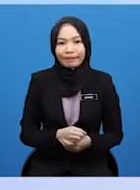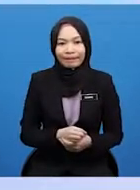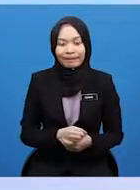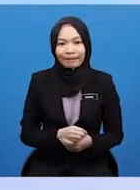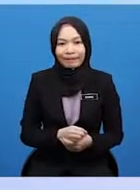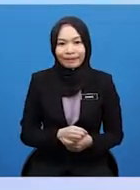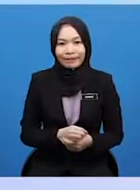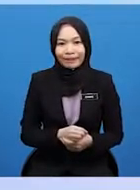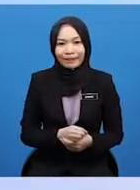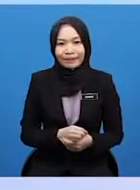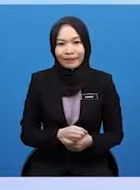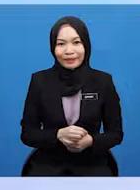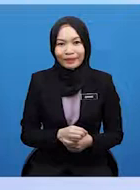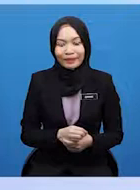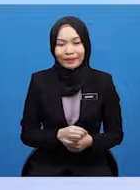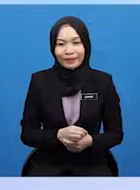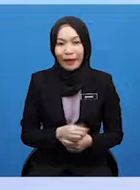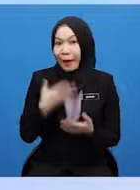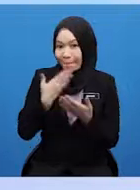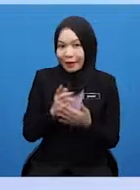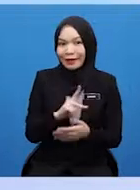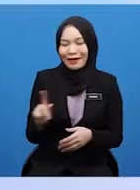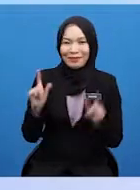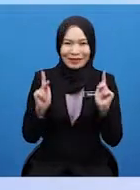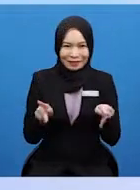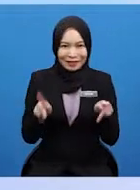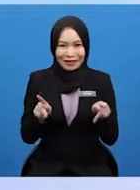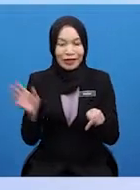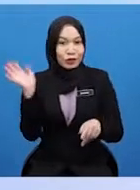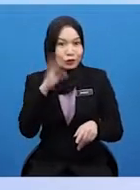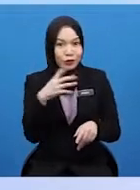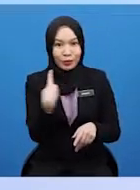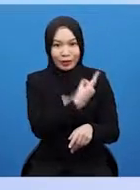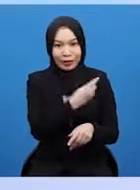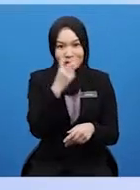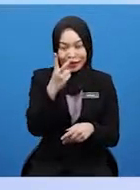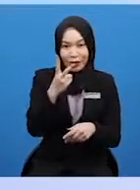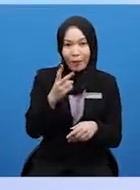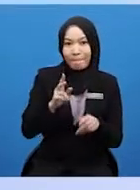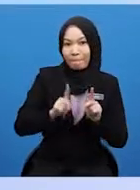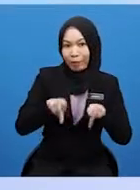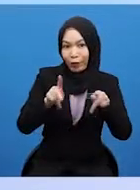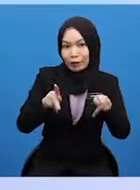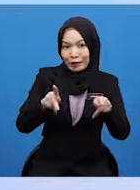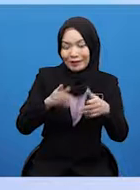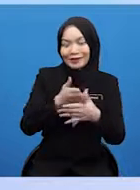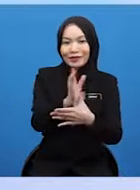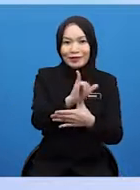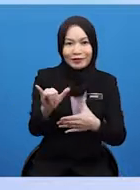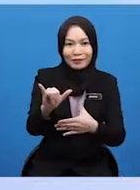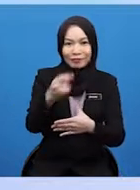Baiklah pelajar, jom kita lihat proses selanjutnya. Untuk melengkapkan kajian, kita